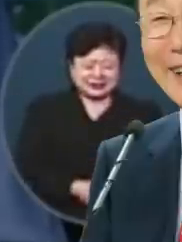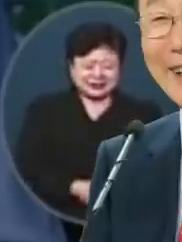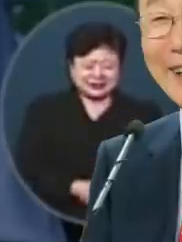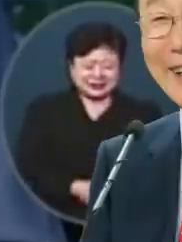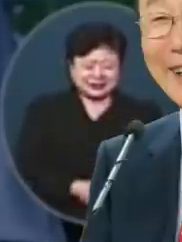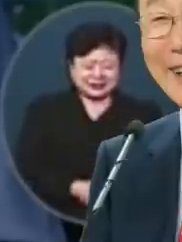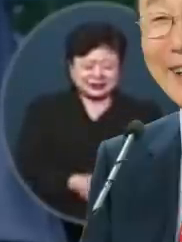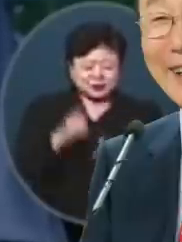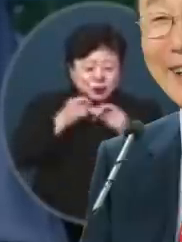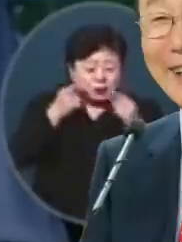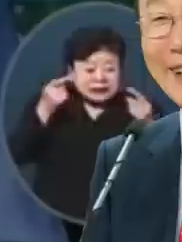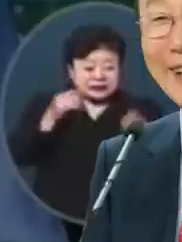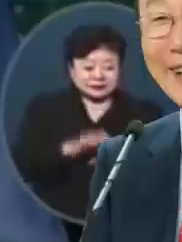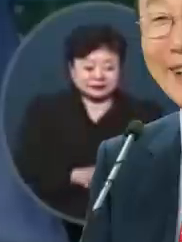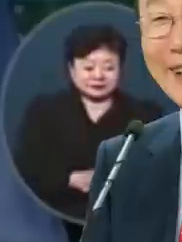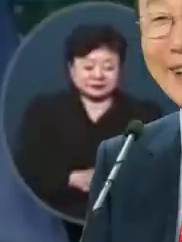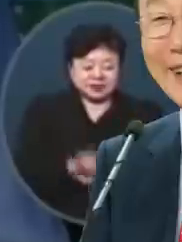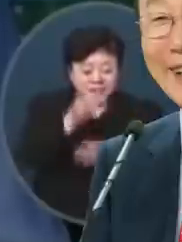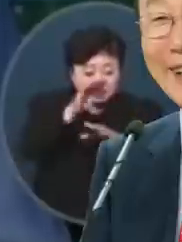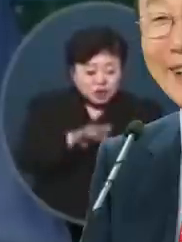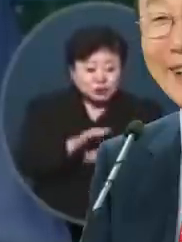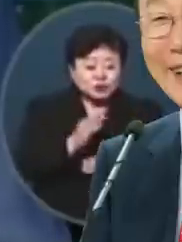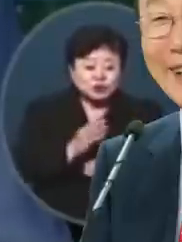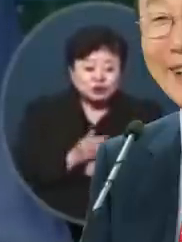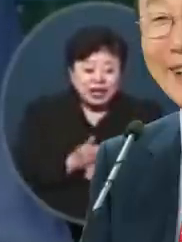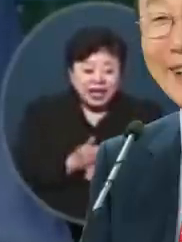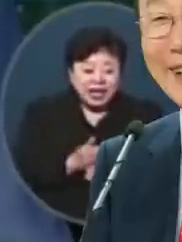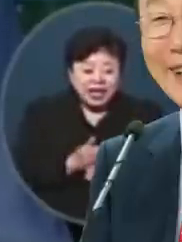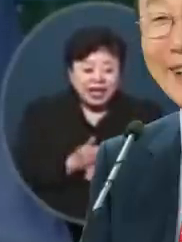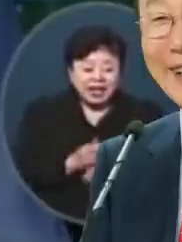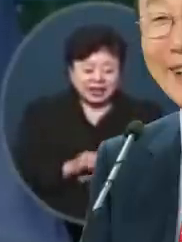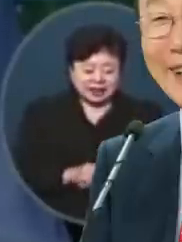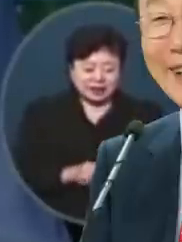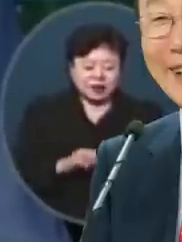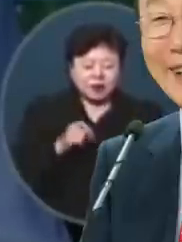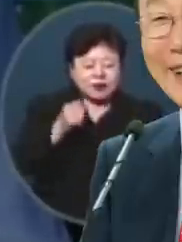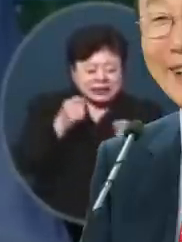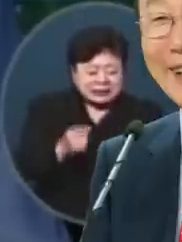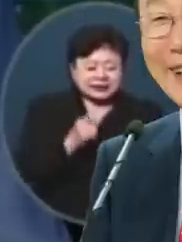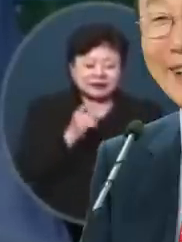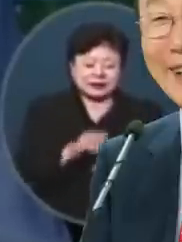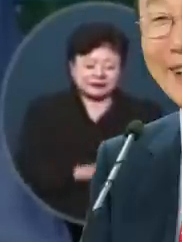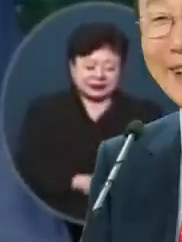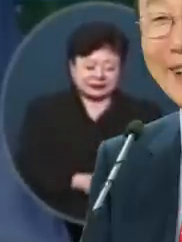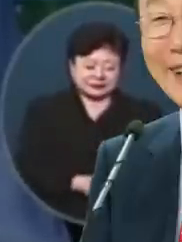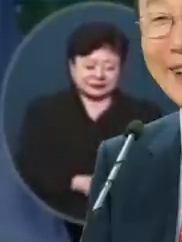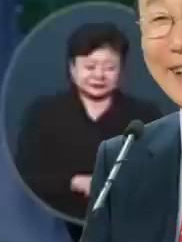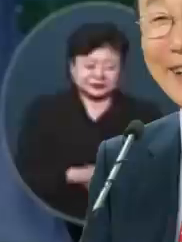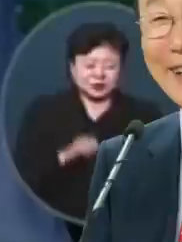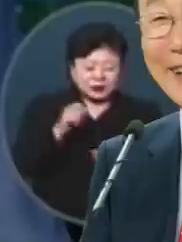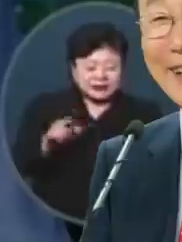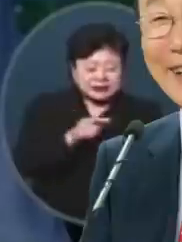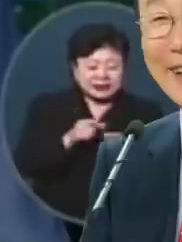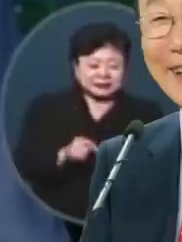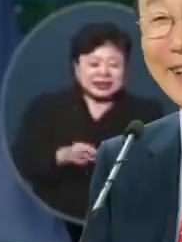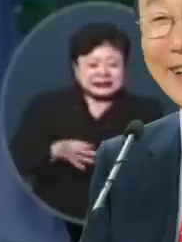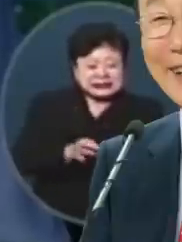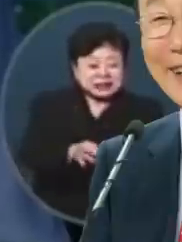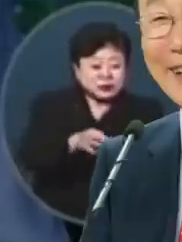제가 우리 교인들 중에 오래 살았지 않습니까? 오래 사니까 잔소리,